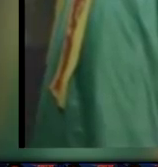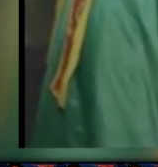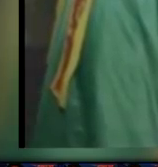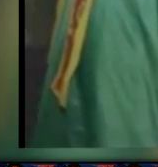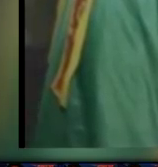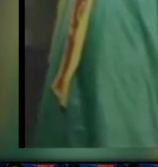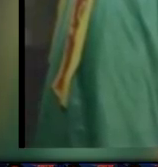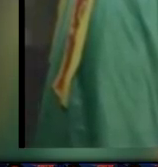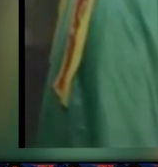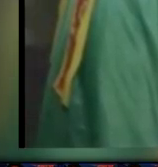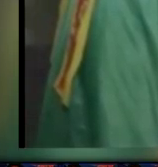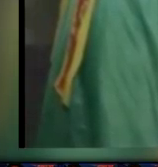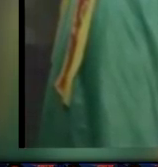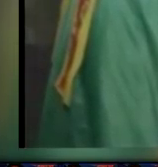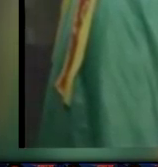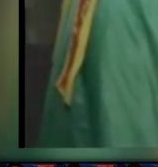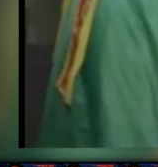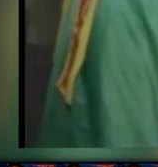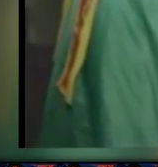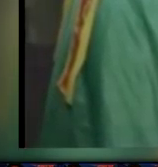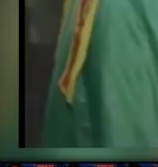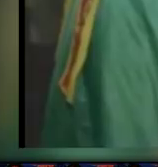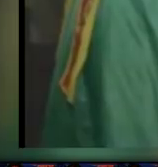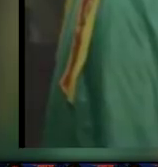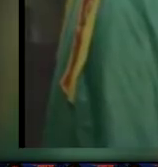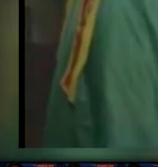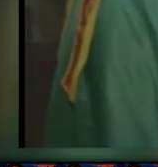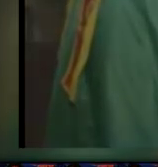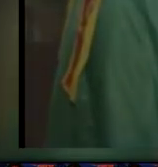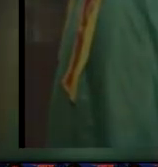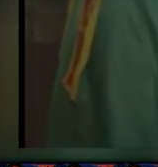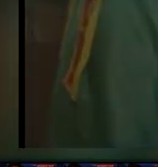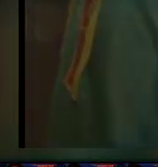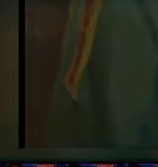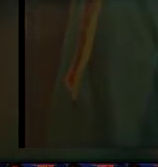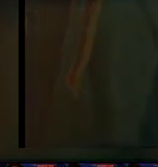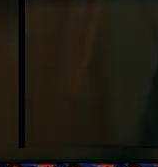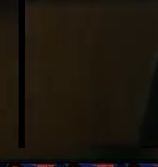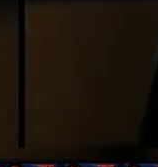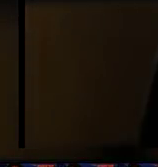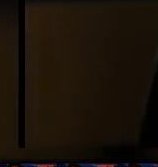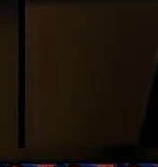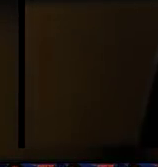ቆርጫለው እኔ ከጌታ ልለይ